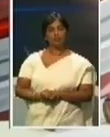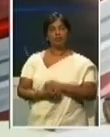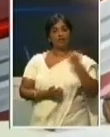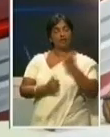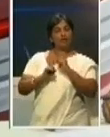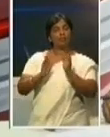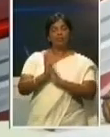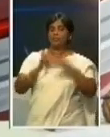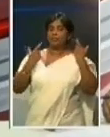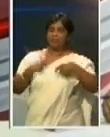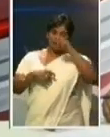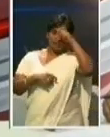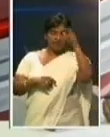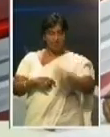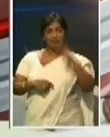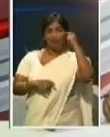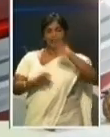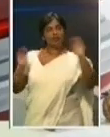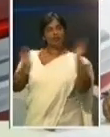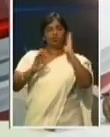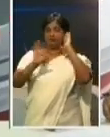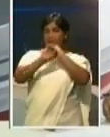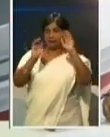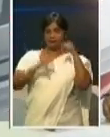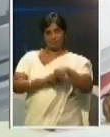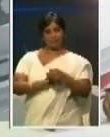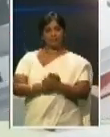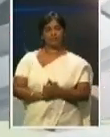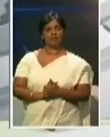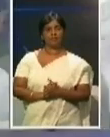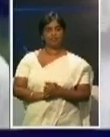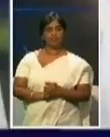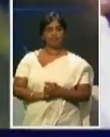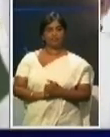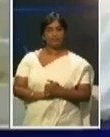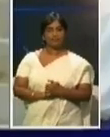නව අග්‍රාමාත්‍ය මහින්ද රාජපක්ෂ මැතිතුමා පිළිබඳ සැකසුණු විශේෂාංගය දැන්